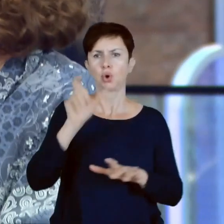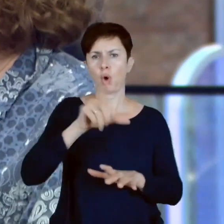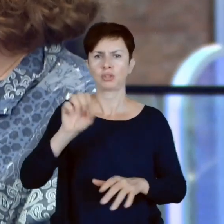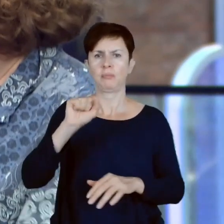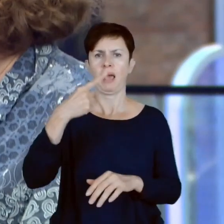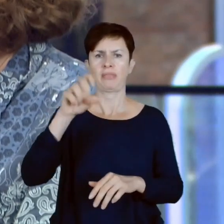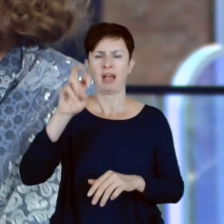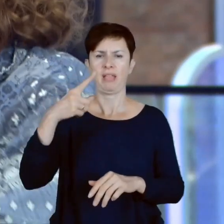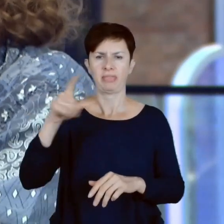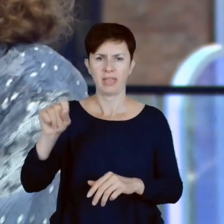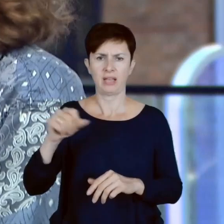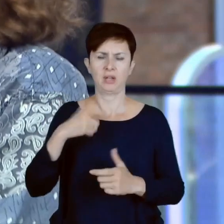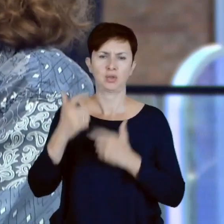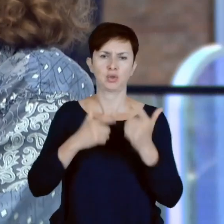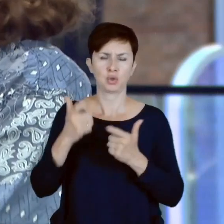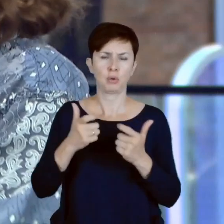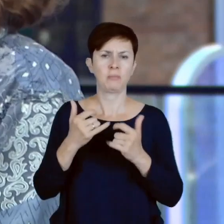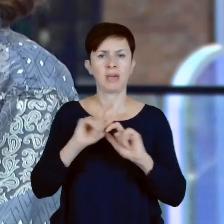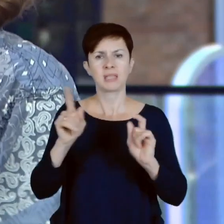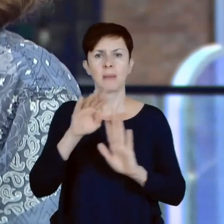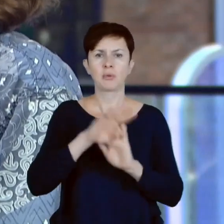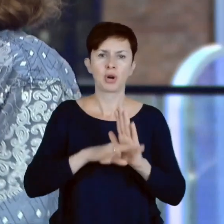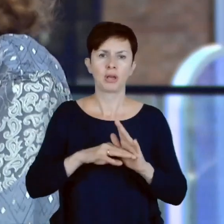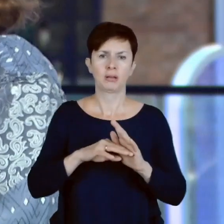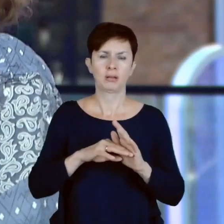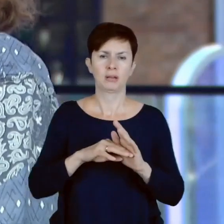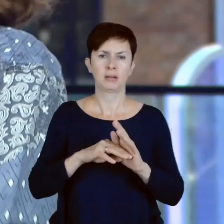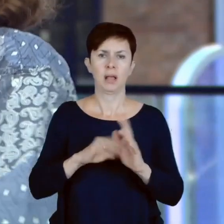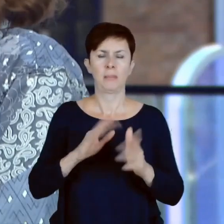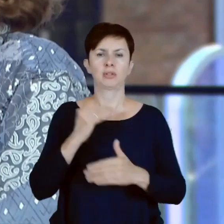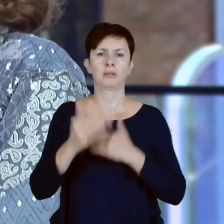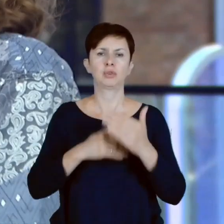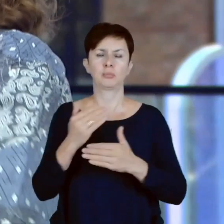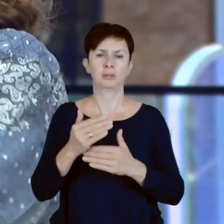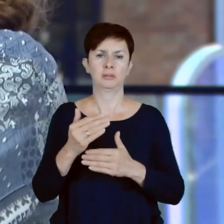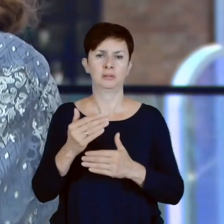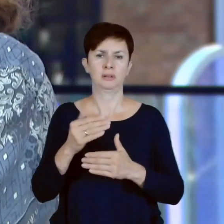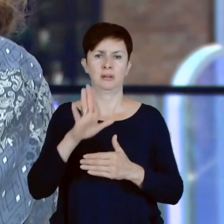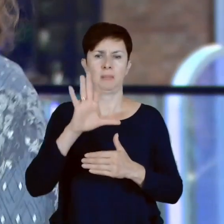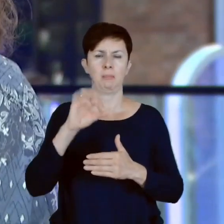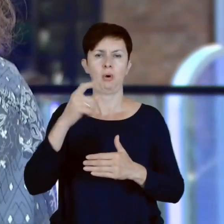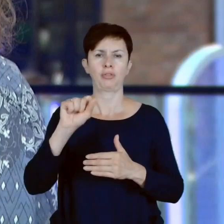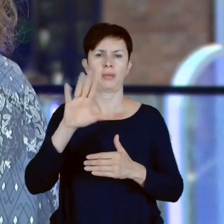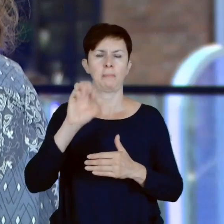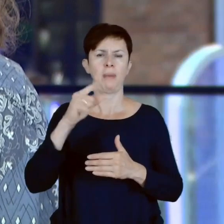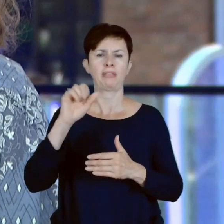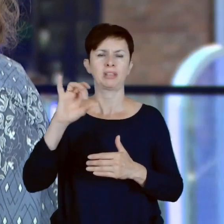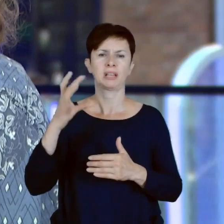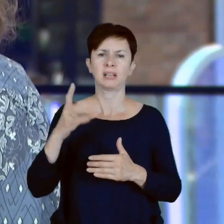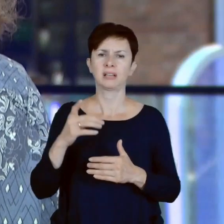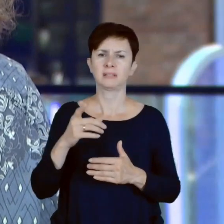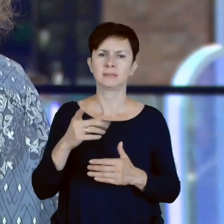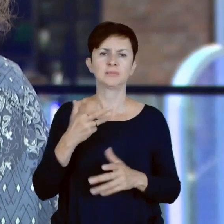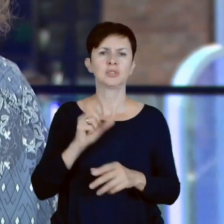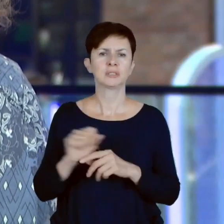doubling, żeby można było razem pracować. Koniec końców zrobiło się to nic zespołowe i po prostu nadal się nazywa body doublingiem. Ale powiedz, się... co to? To jest